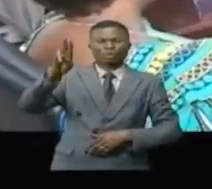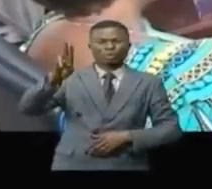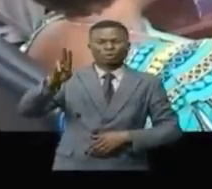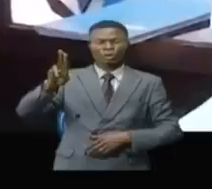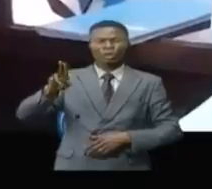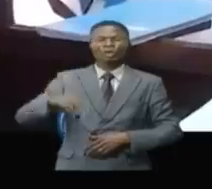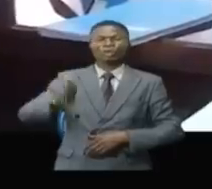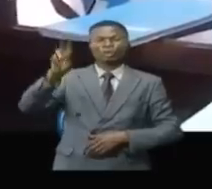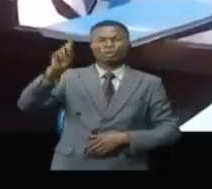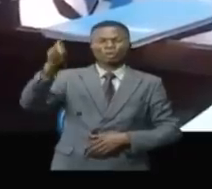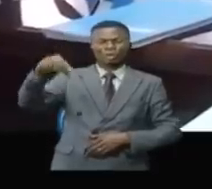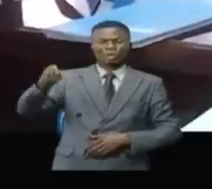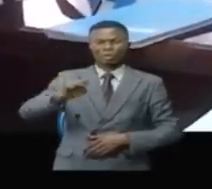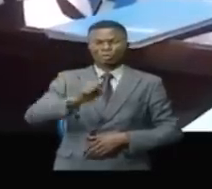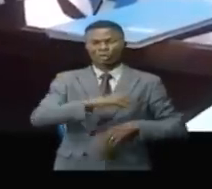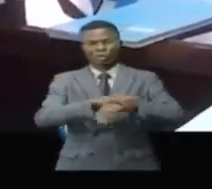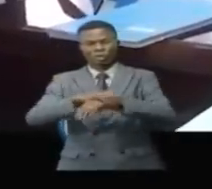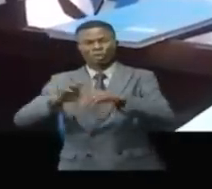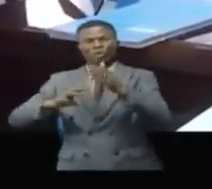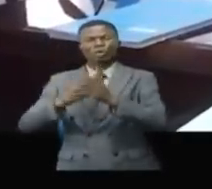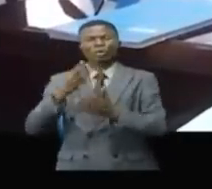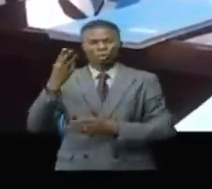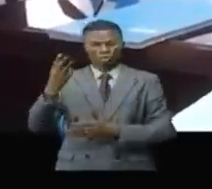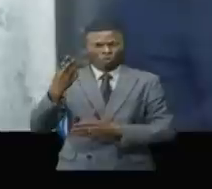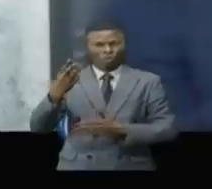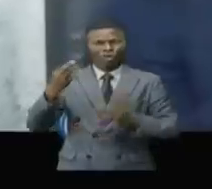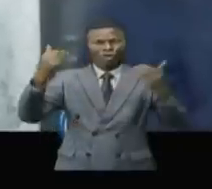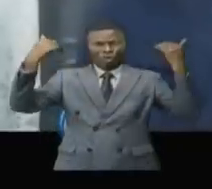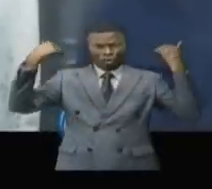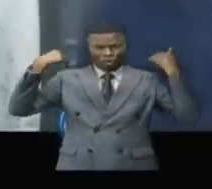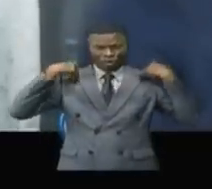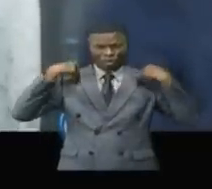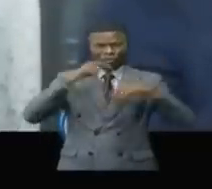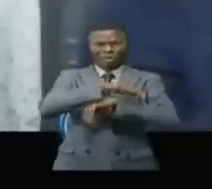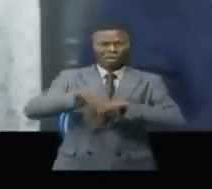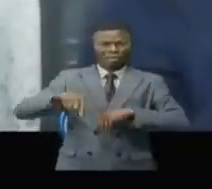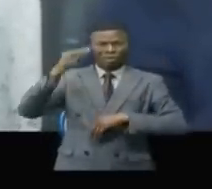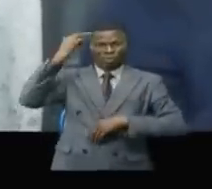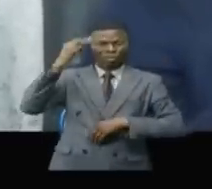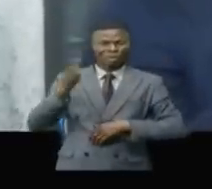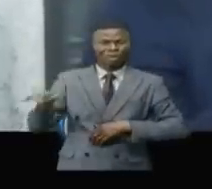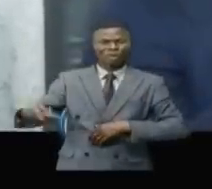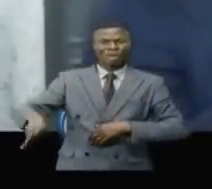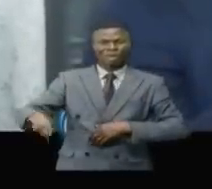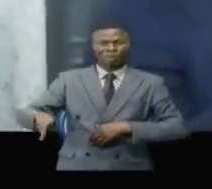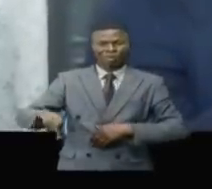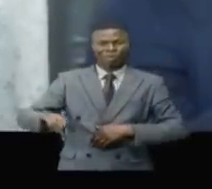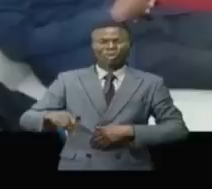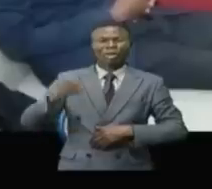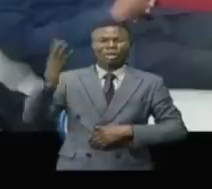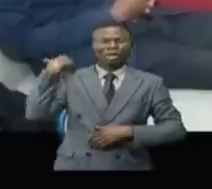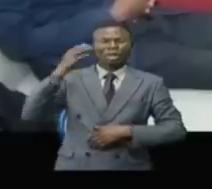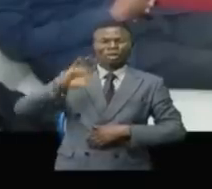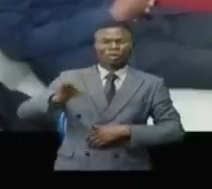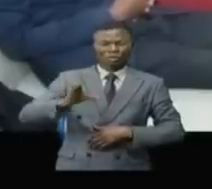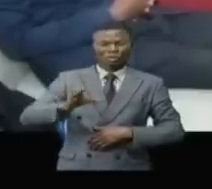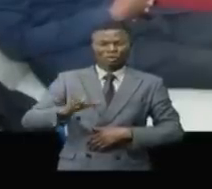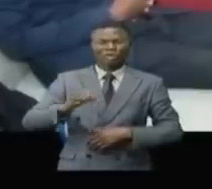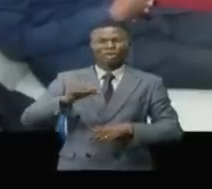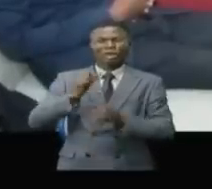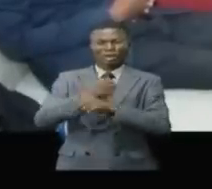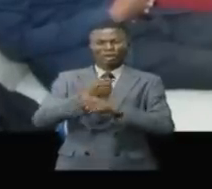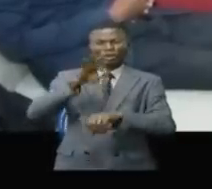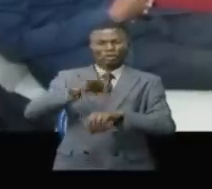social a été conduit pour la troisième fois à la tête du ministère provincial des hydrocarbures et de la création des